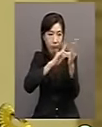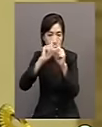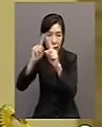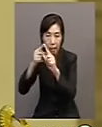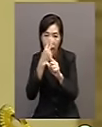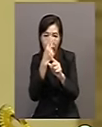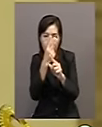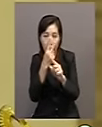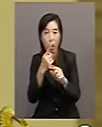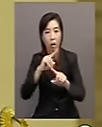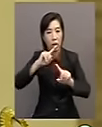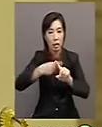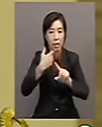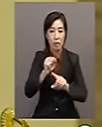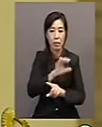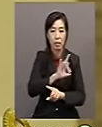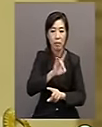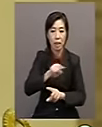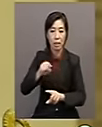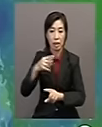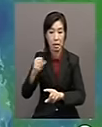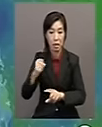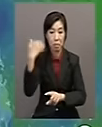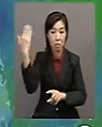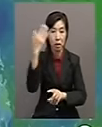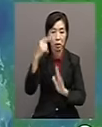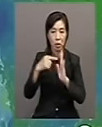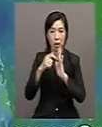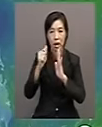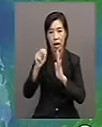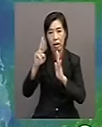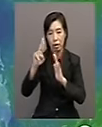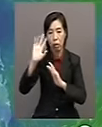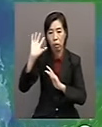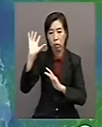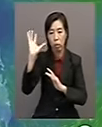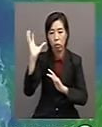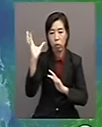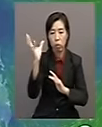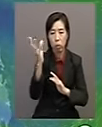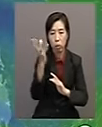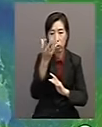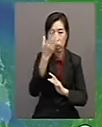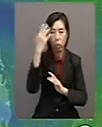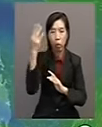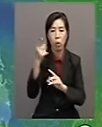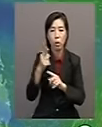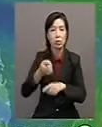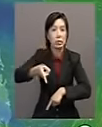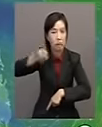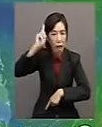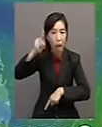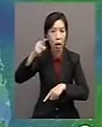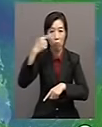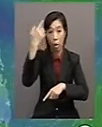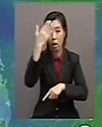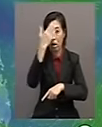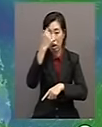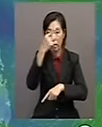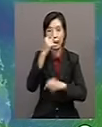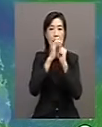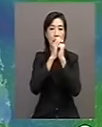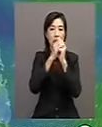ะครับว่าในช่วงวันที่8ถึง10ตุลาคมนี้พายุจะเคลื่อนตัวช้ามากหรือวนอยู่ที่เดิมครับเพราะเจอกับความกดอากาศสูงหรือมวลอากาศเย็นจ